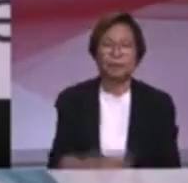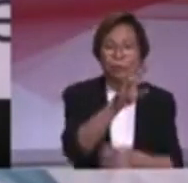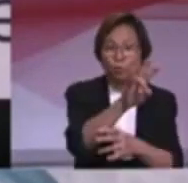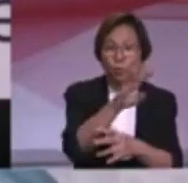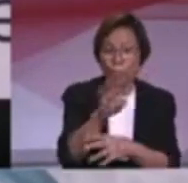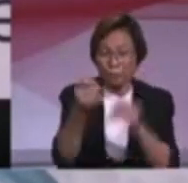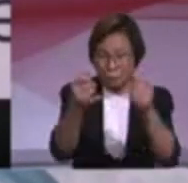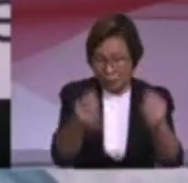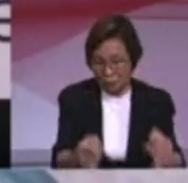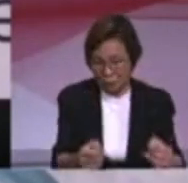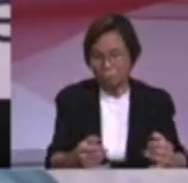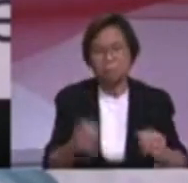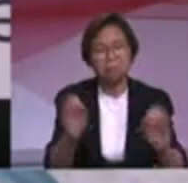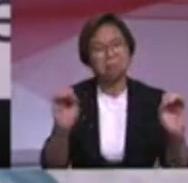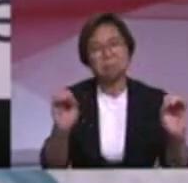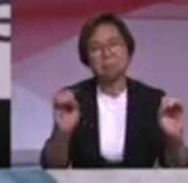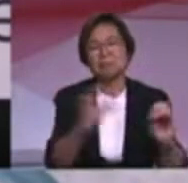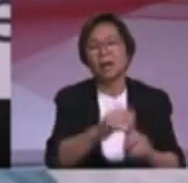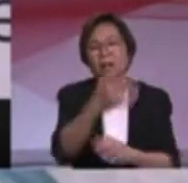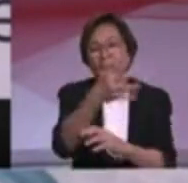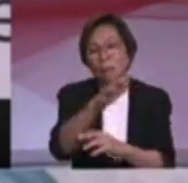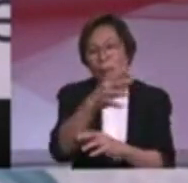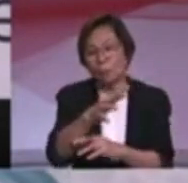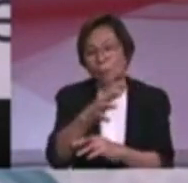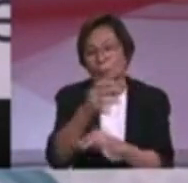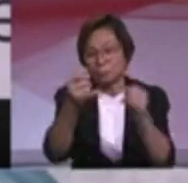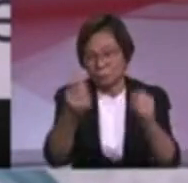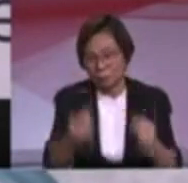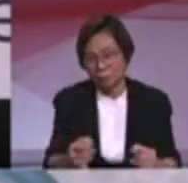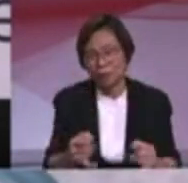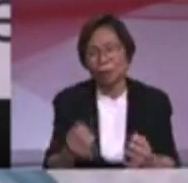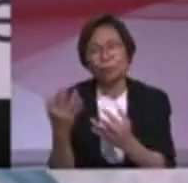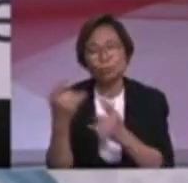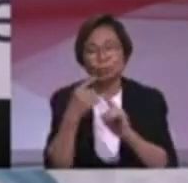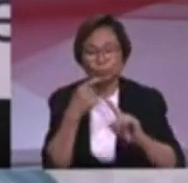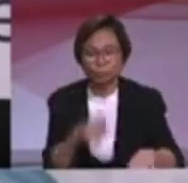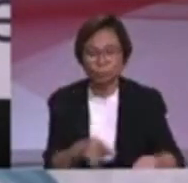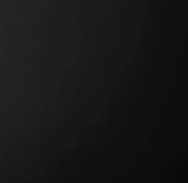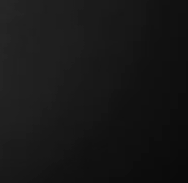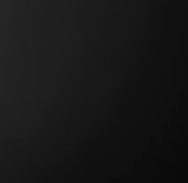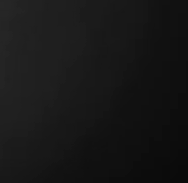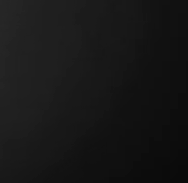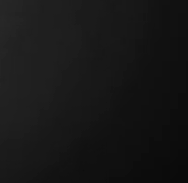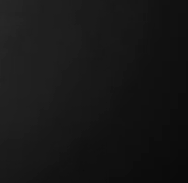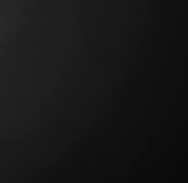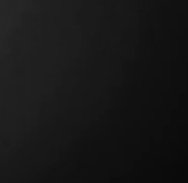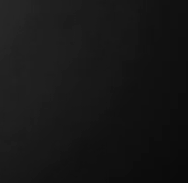74 individu dikesan negatif dan 15 individu masih menunggu keputusan.